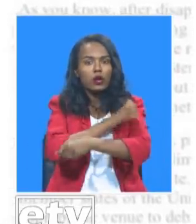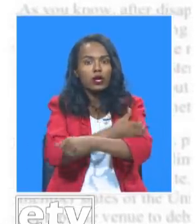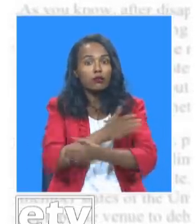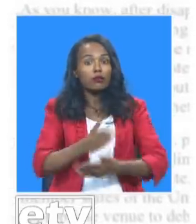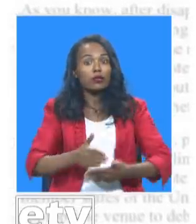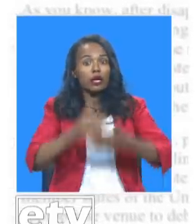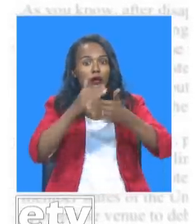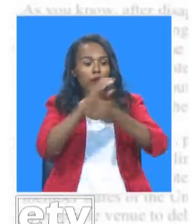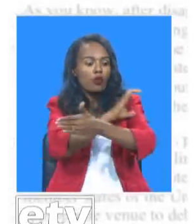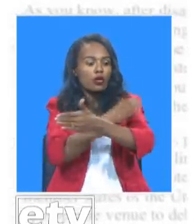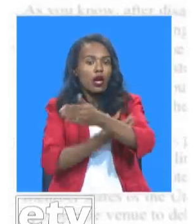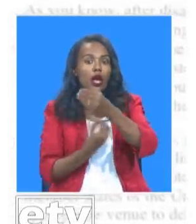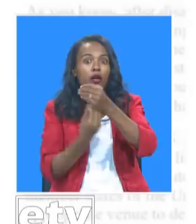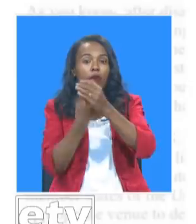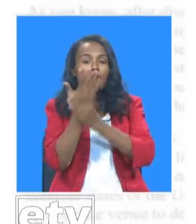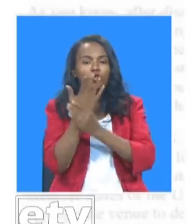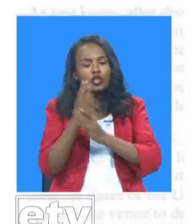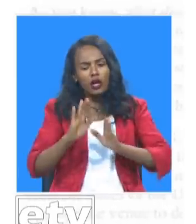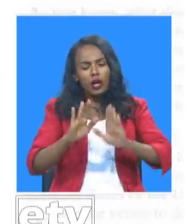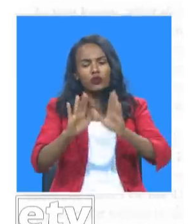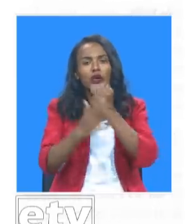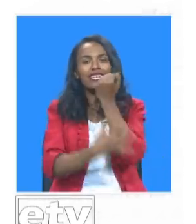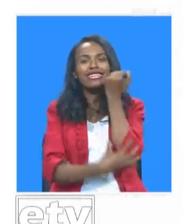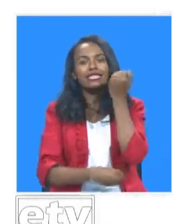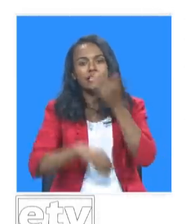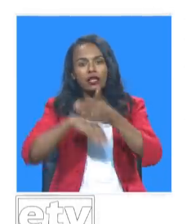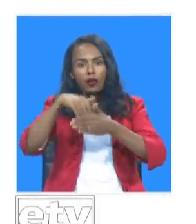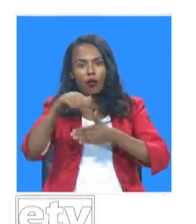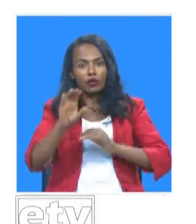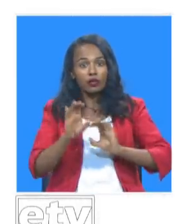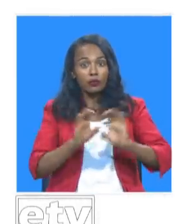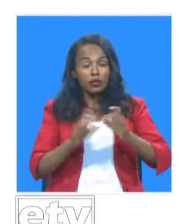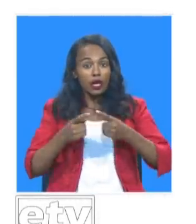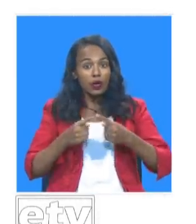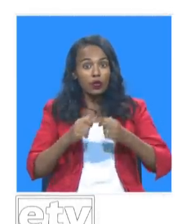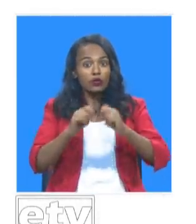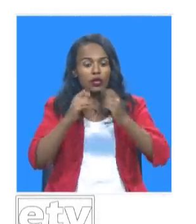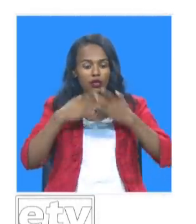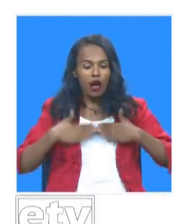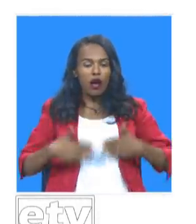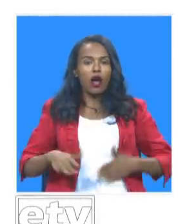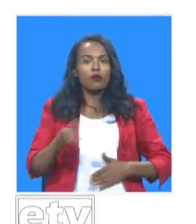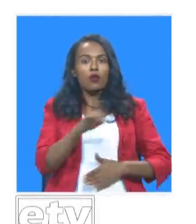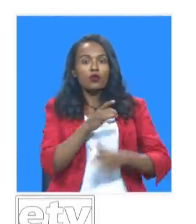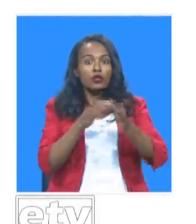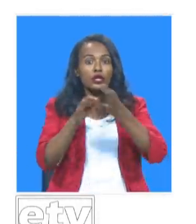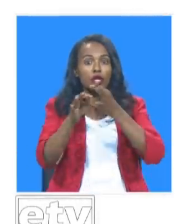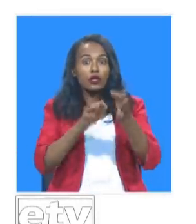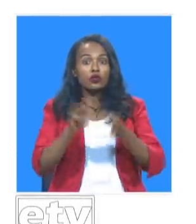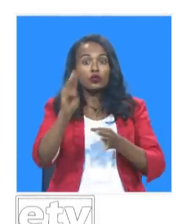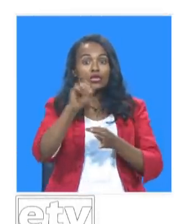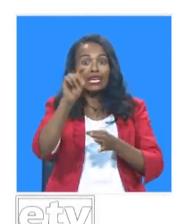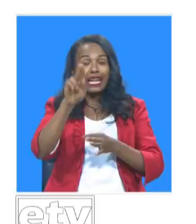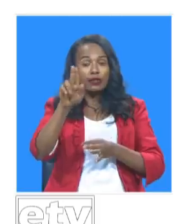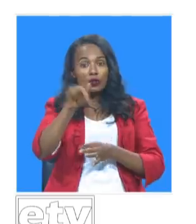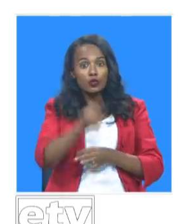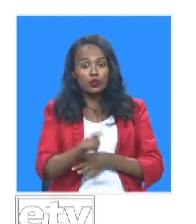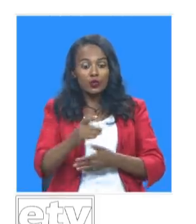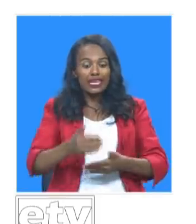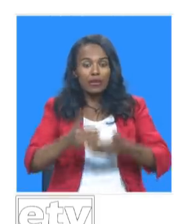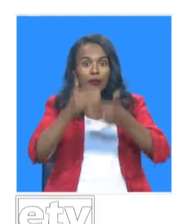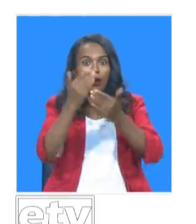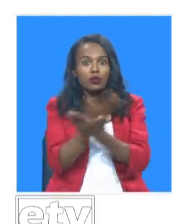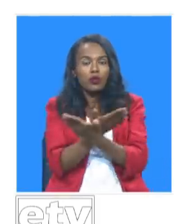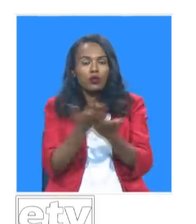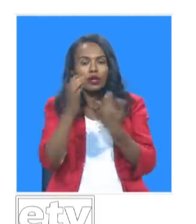እየገነባች ያለው የኃይል ማመንጫ ግድብ ራሷን ከድነት ለማውጣት የምታደርገው ጥረት አካል መሆኑን የገለጹት ሴናተሮቹ የግንባታው